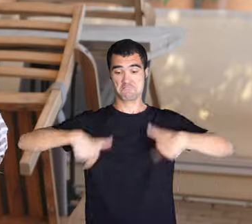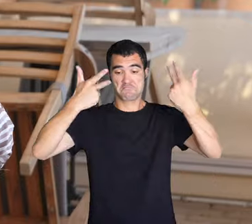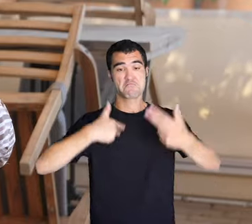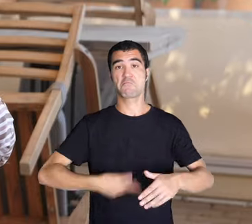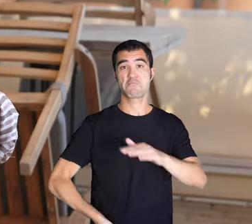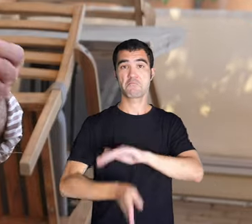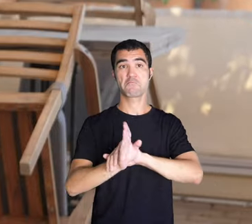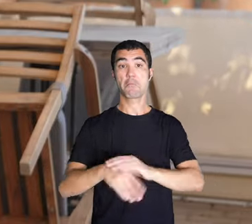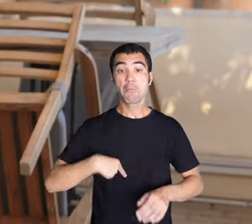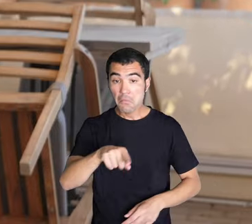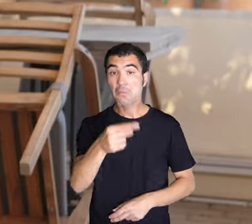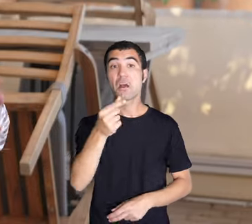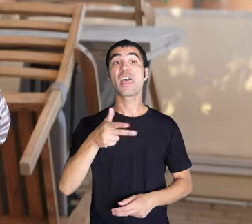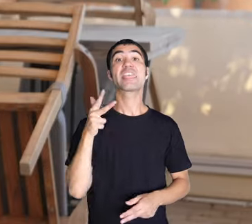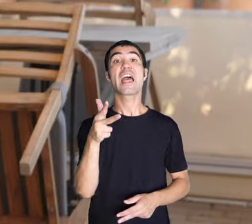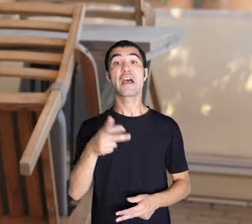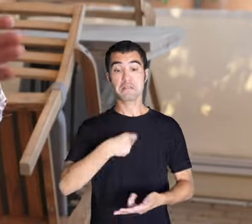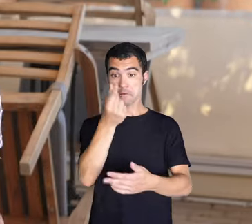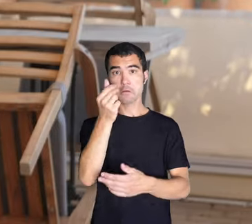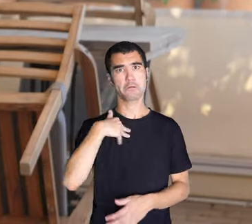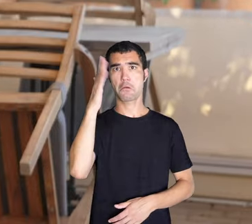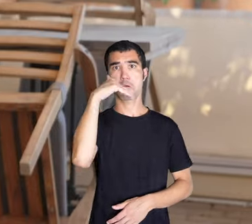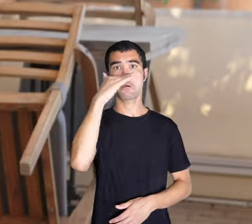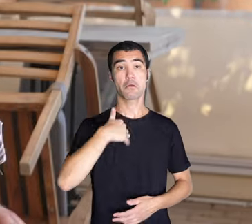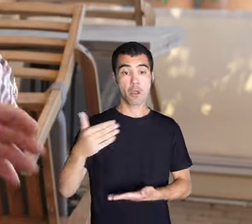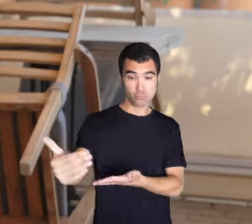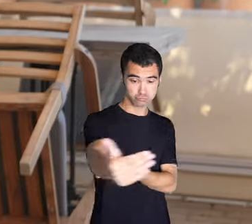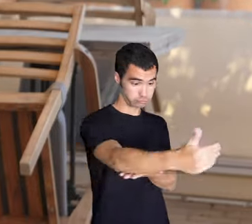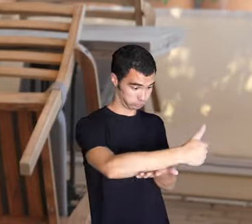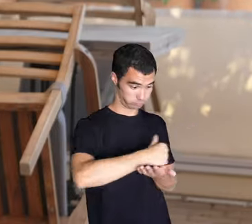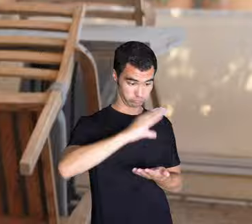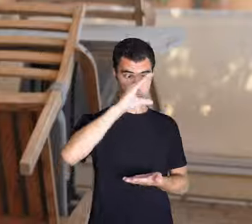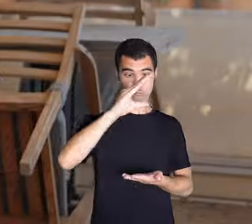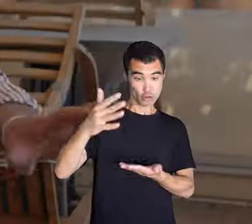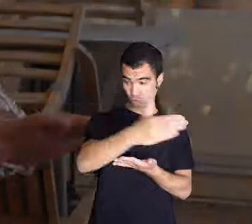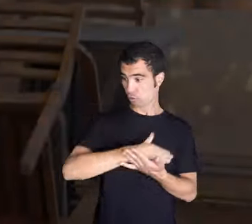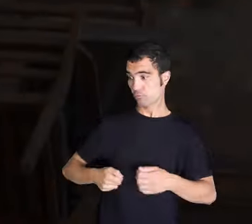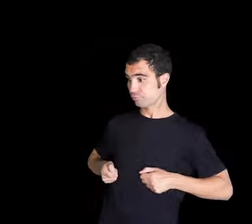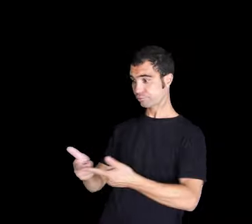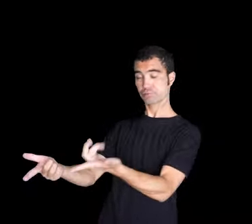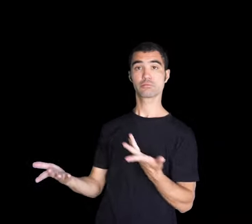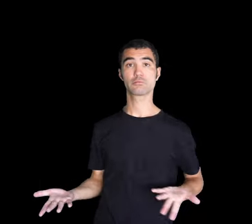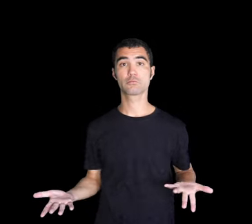no sé d'on ve, per pagar això drets d'autors. Jo tot el que guany, tot el gast.